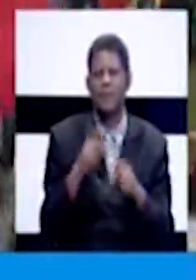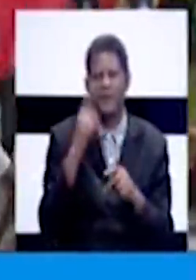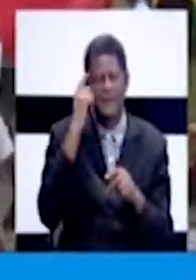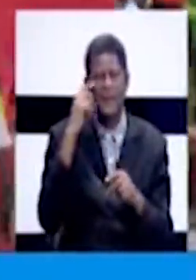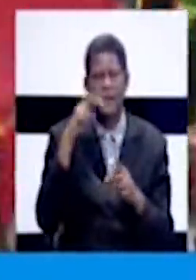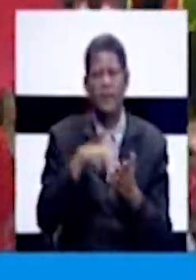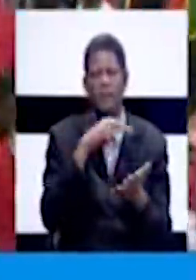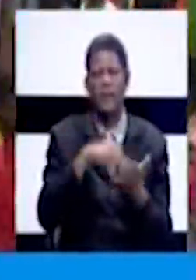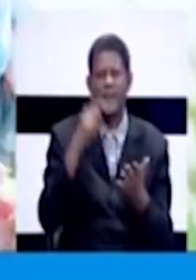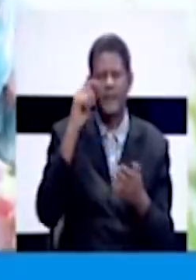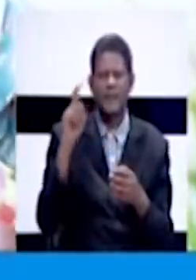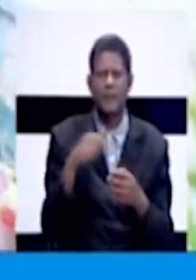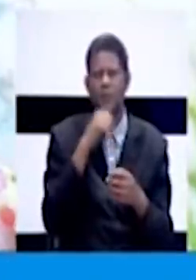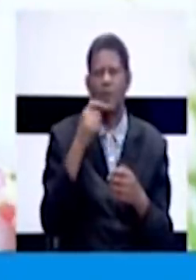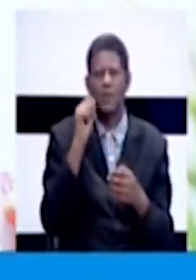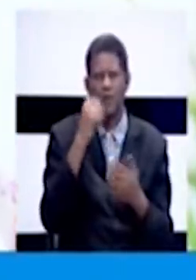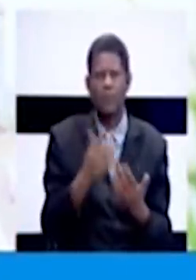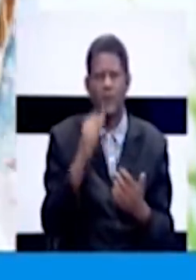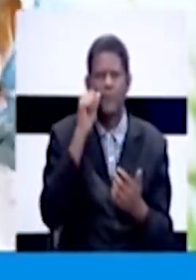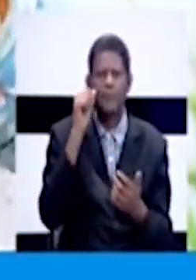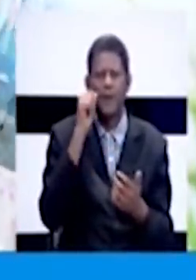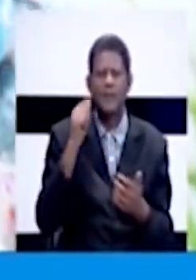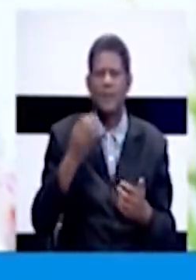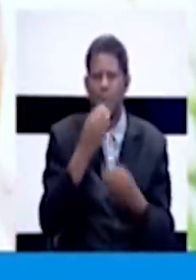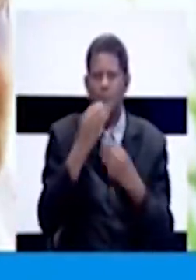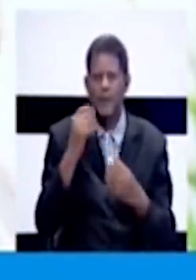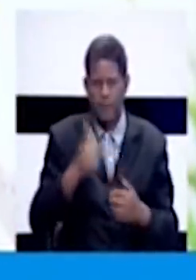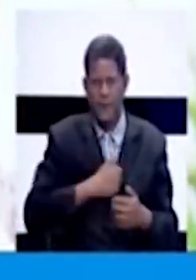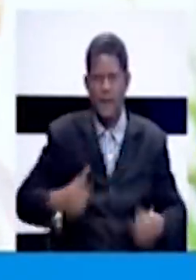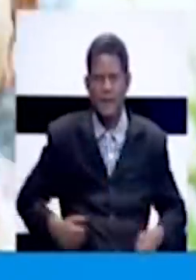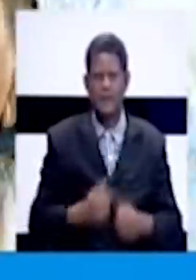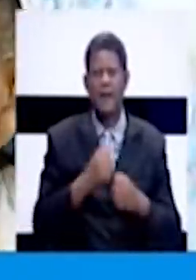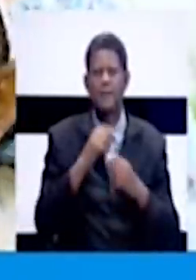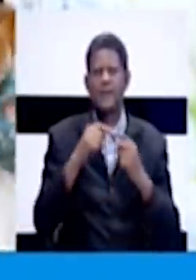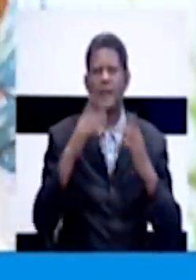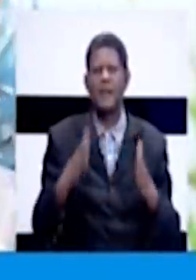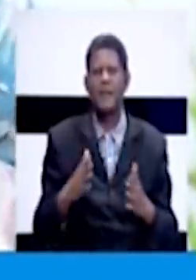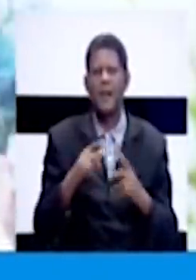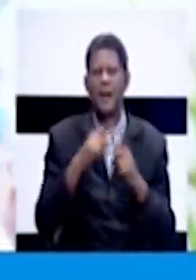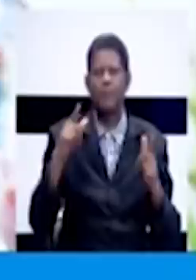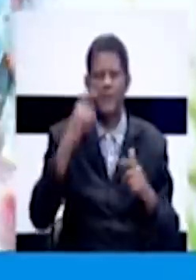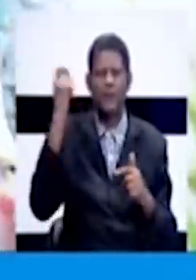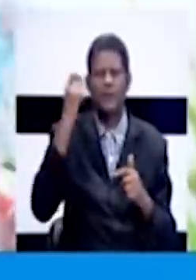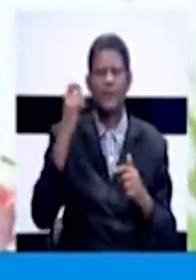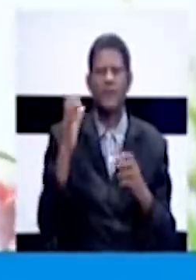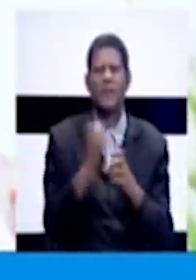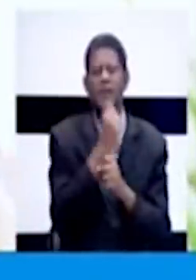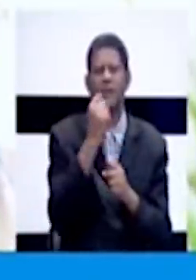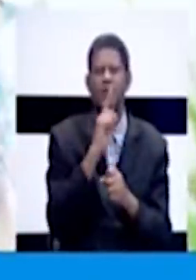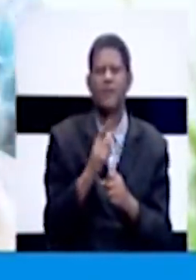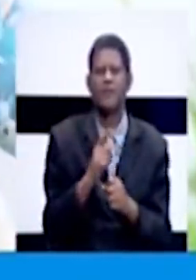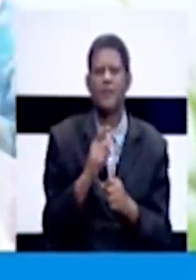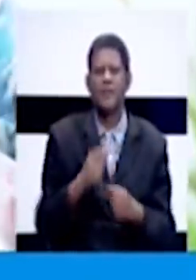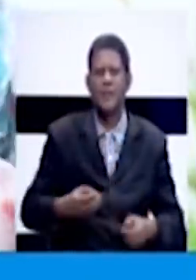رصلات هيتخوني لو لمون كمتمالي سنقي كبعلنا اتقي كابصالات نايلو ابيت عواتات نحفس يقصلالهم سنقنا